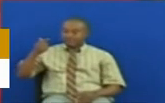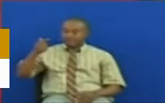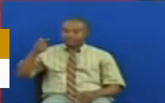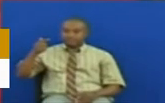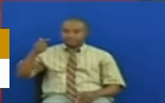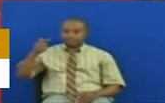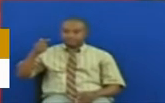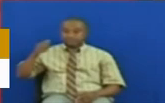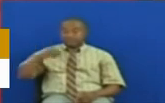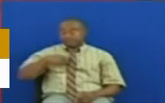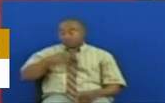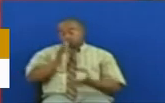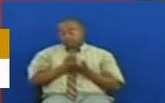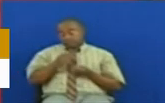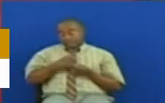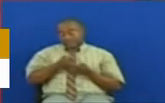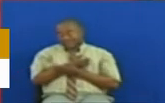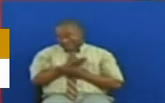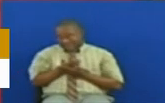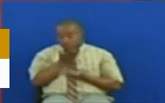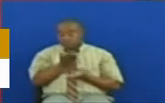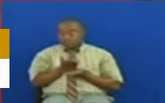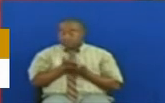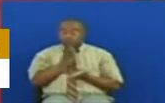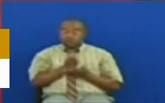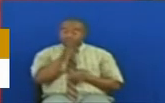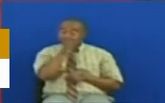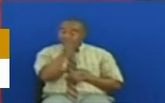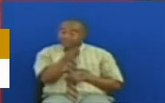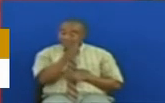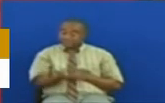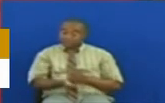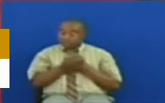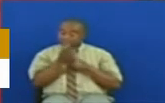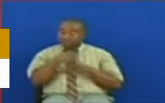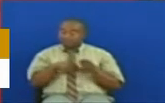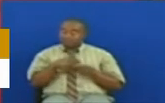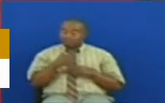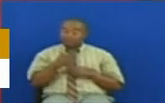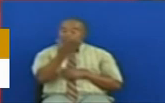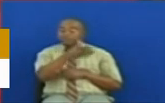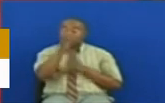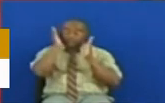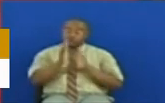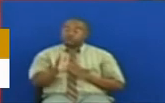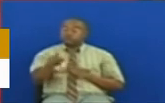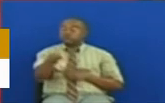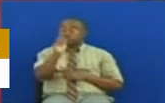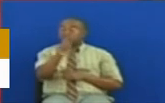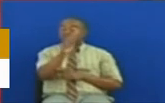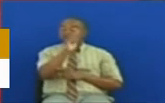Sina ushahidi mzuri kama FAD kweli zitatusaidia katika uvuvu wa bahari kuu kule kwenye maji